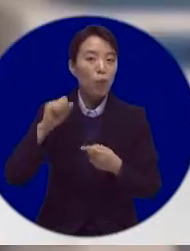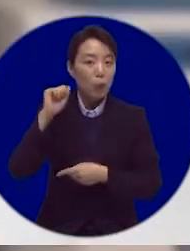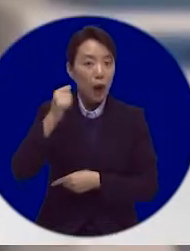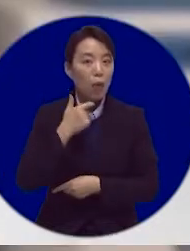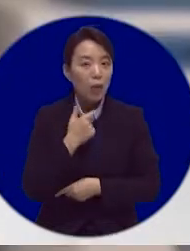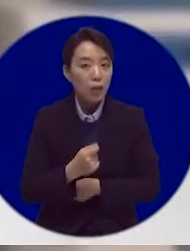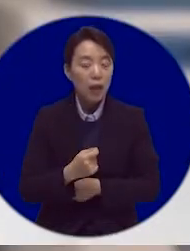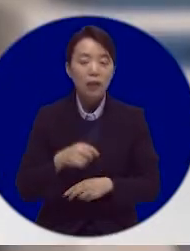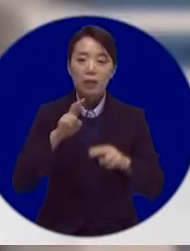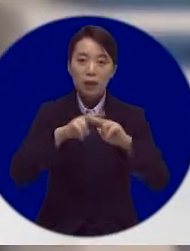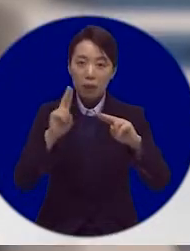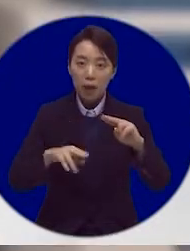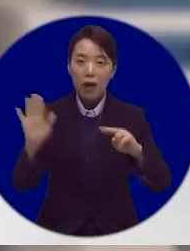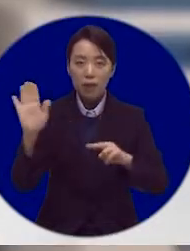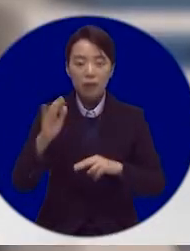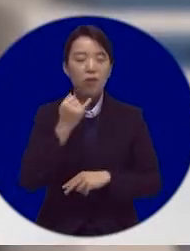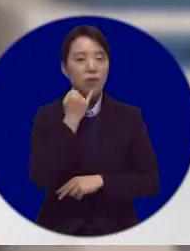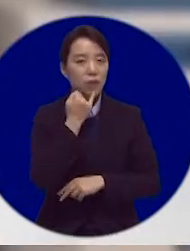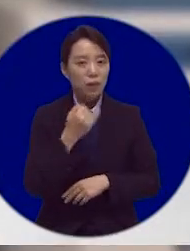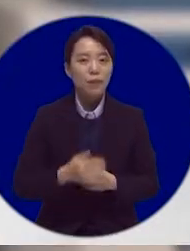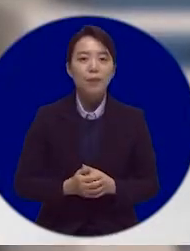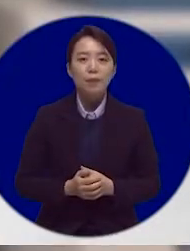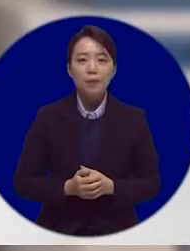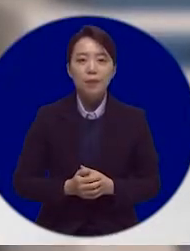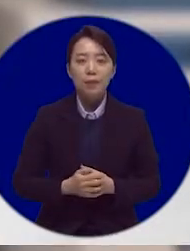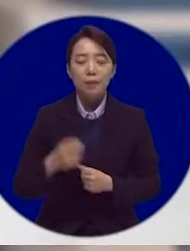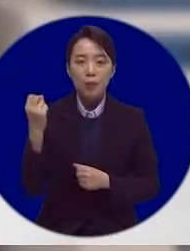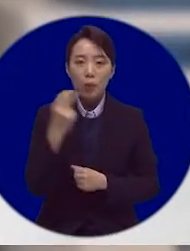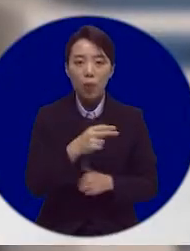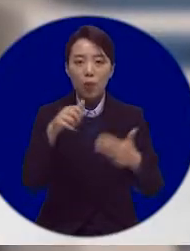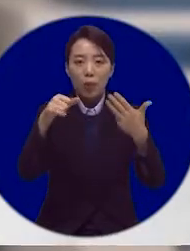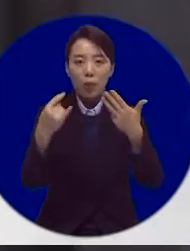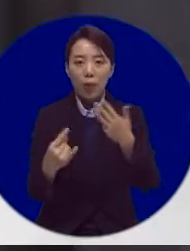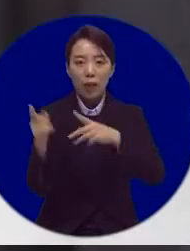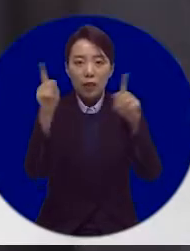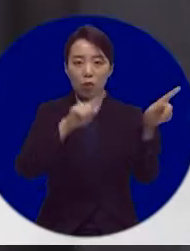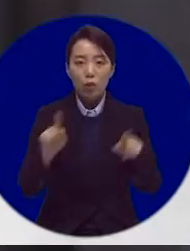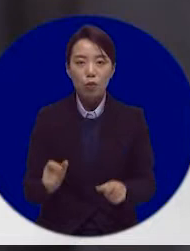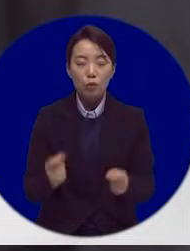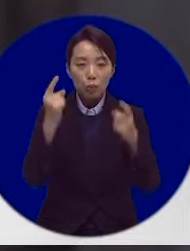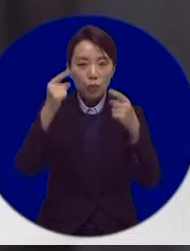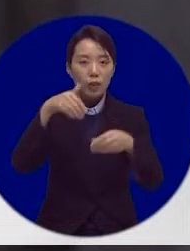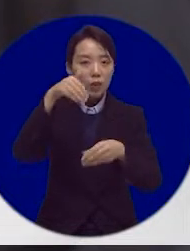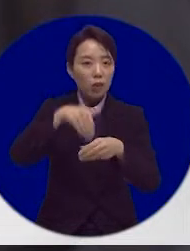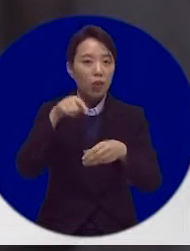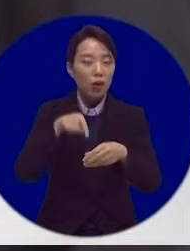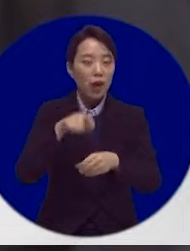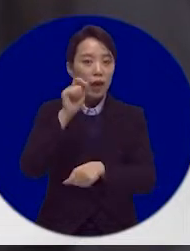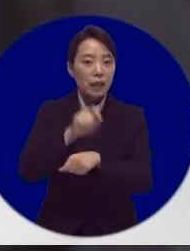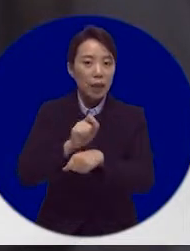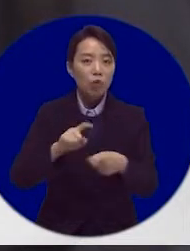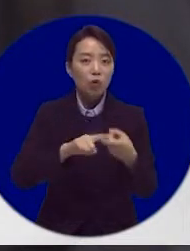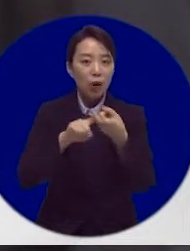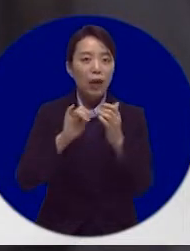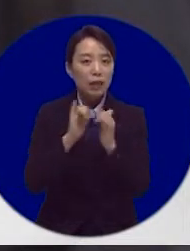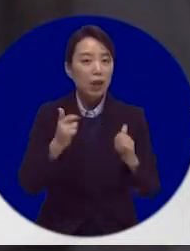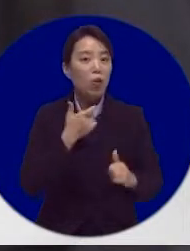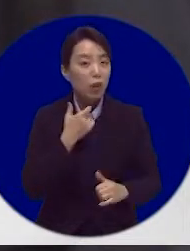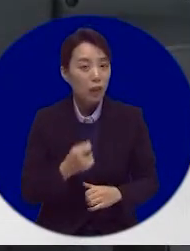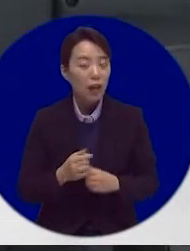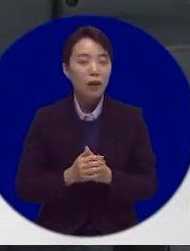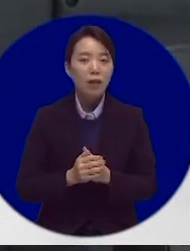경우에는 사직하지 않아도 됩니다. 한편 제8회 전국 동시지방선거의 사무관계자 등이 되고자 하는